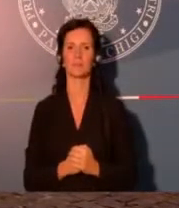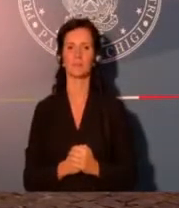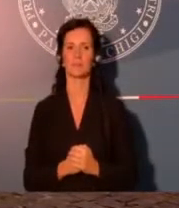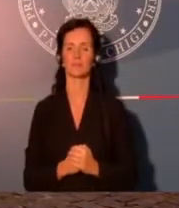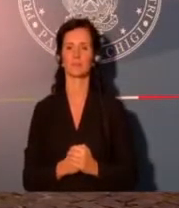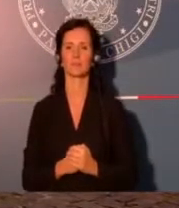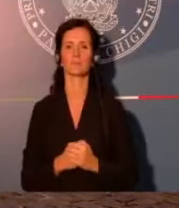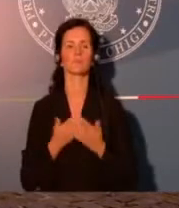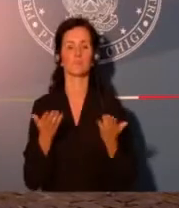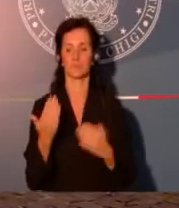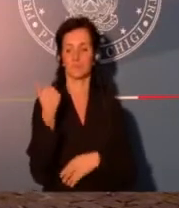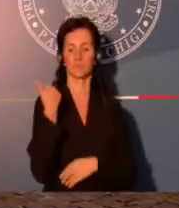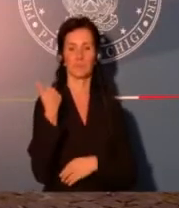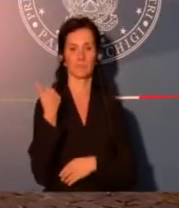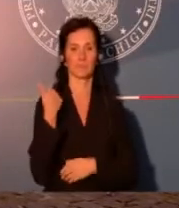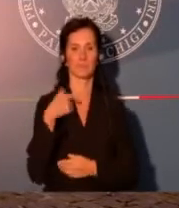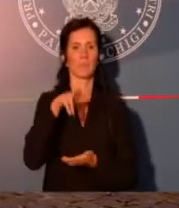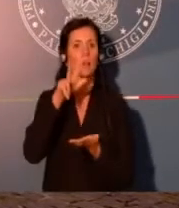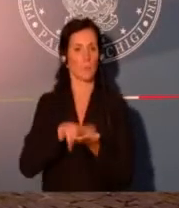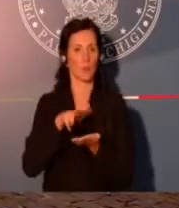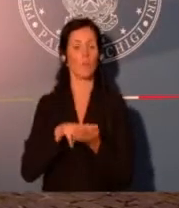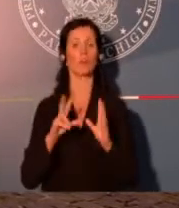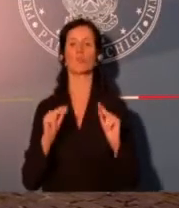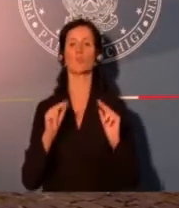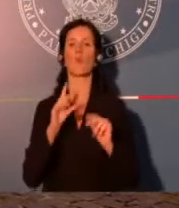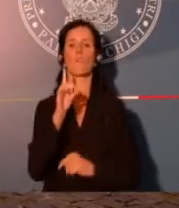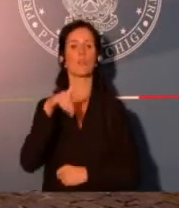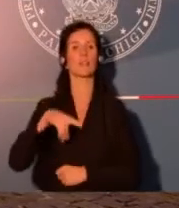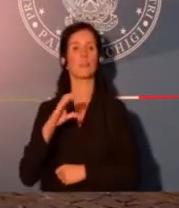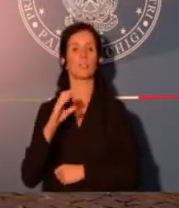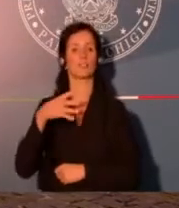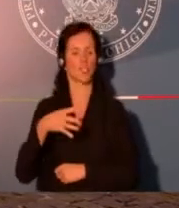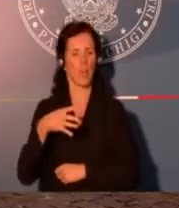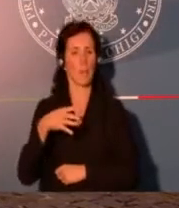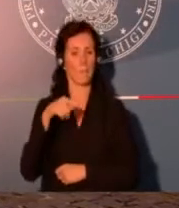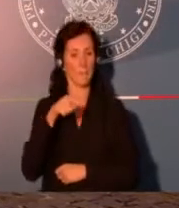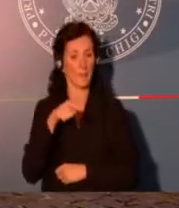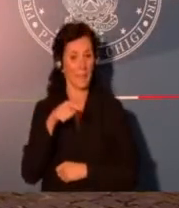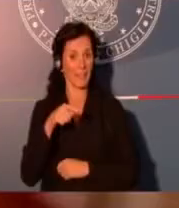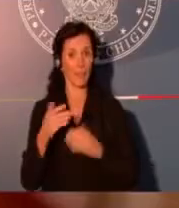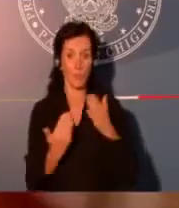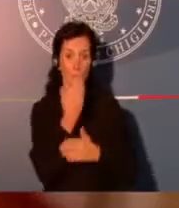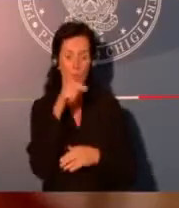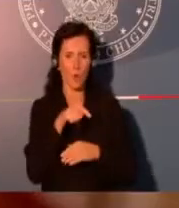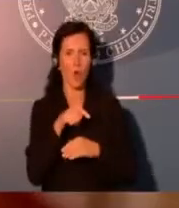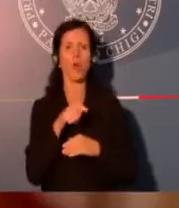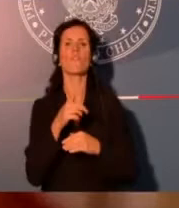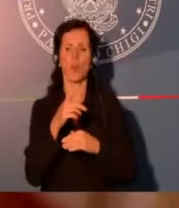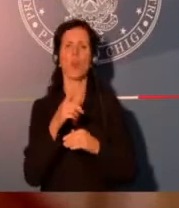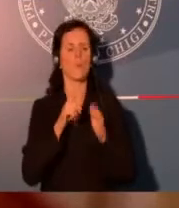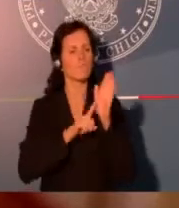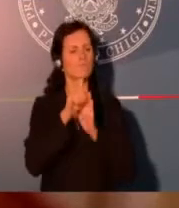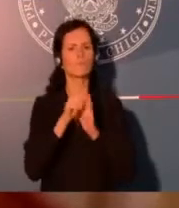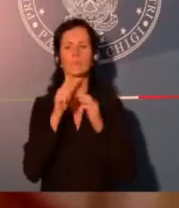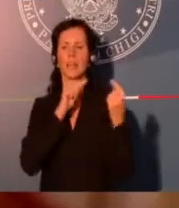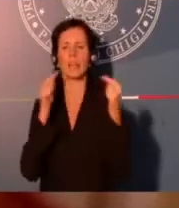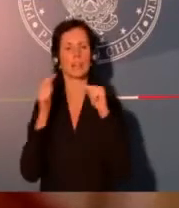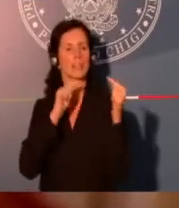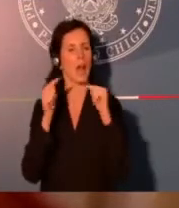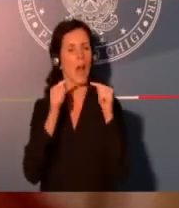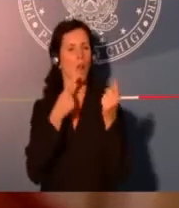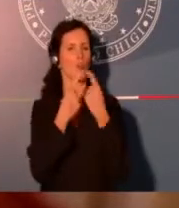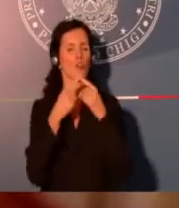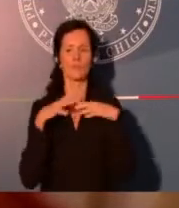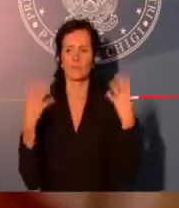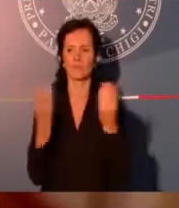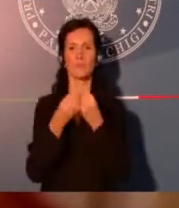Abbiamo appena approvato un nuovo DPCM, frutto di un intenso dialogo non solo al nostro interno con i